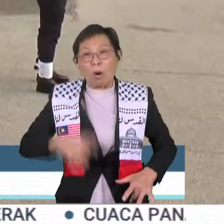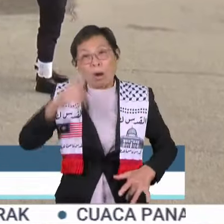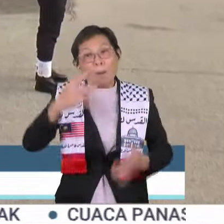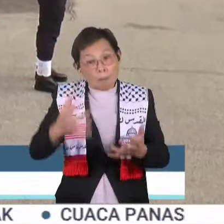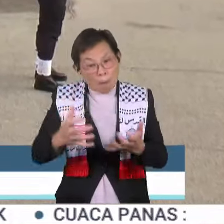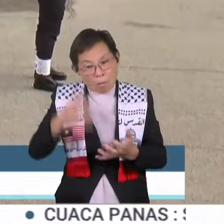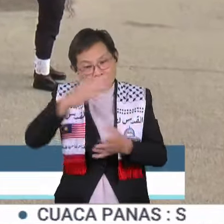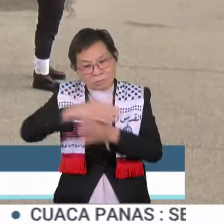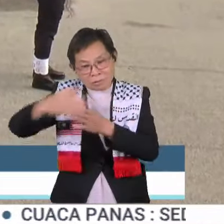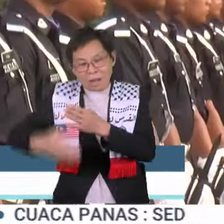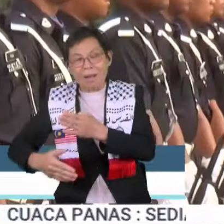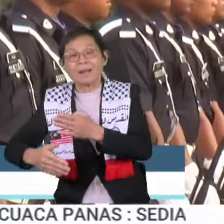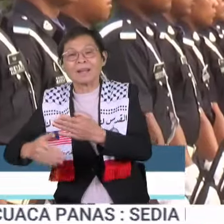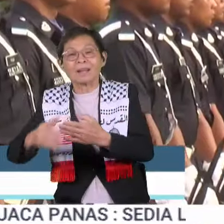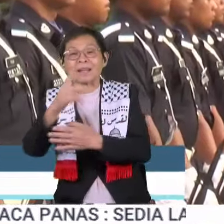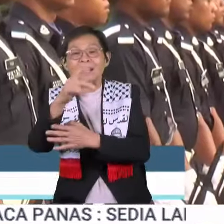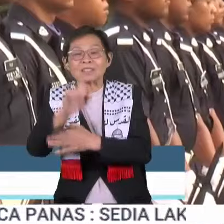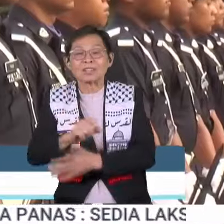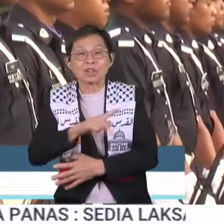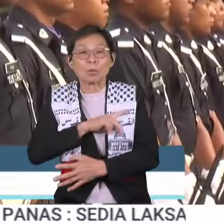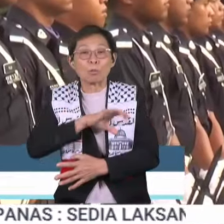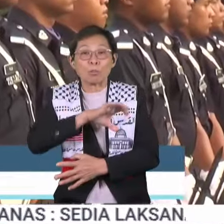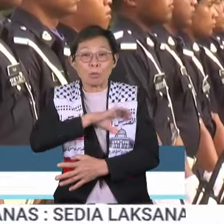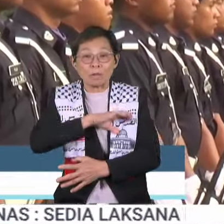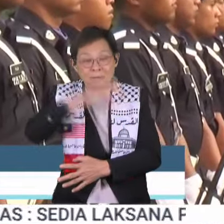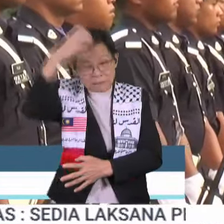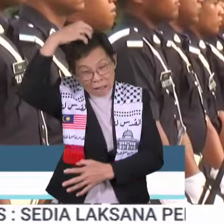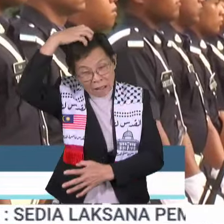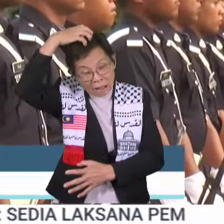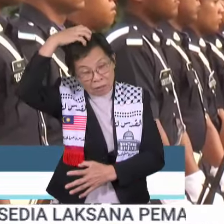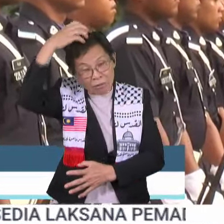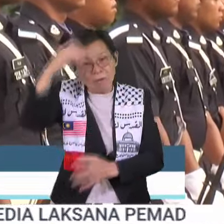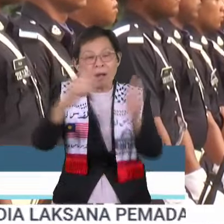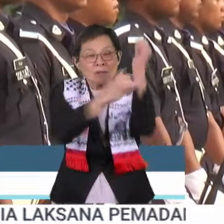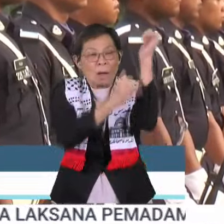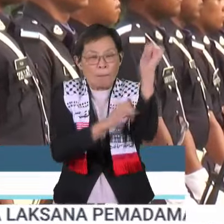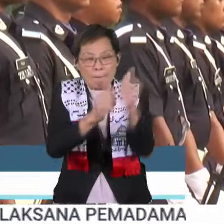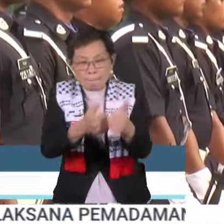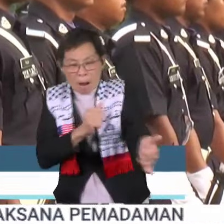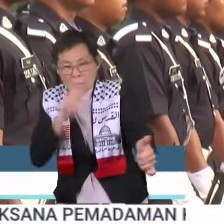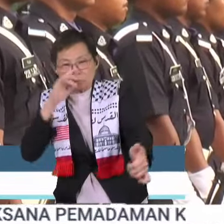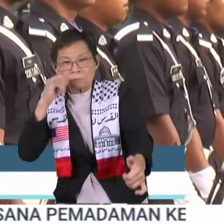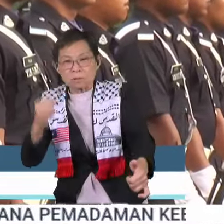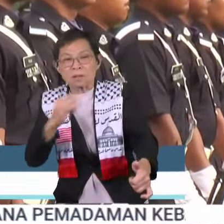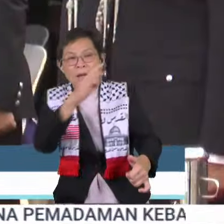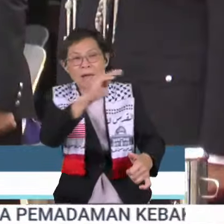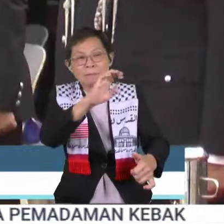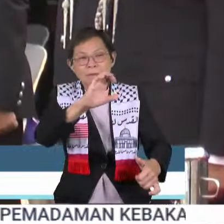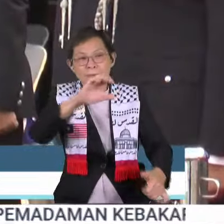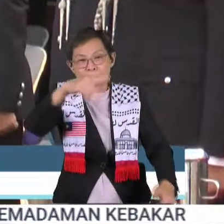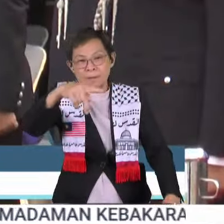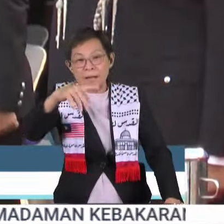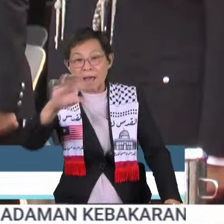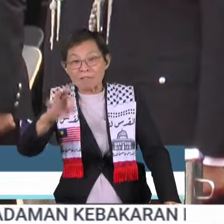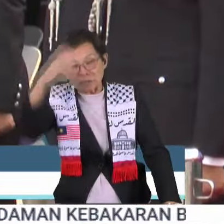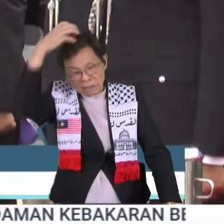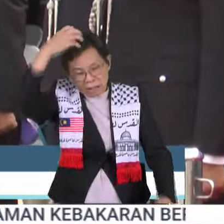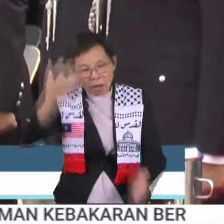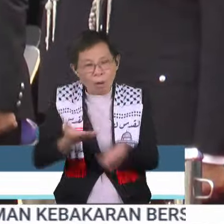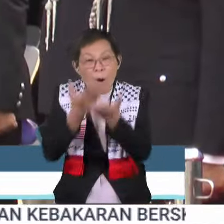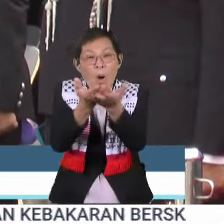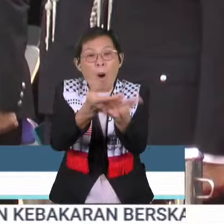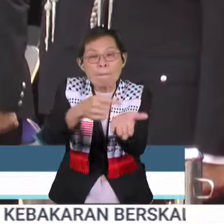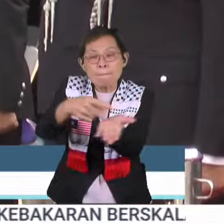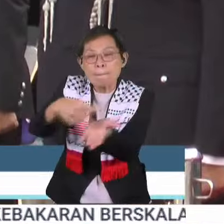menyelesaikannya ketua polis Selangor dat Husin Omar Khan berkata walaupun Yayasan pencegahan jenayah Malaysia mcpf Selangor menawarkan